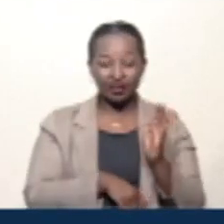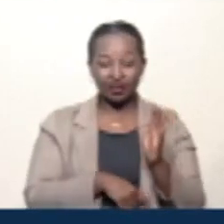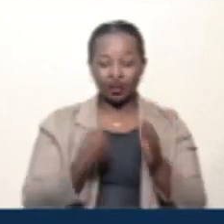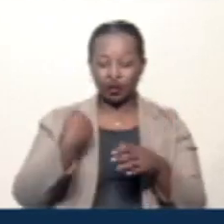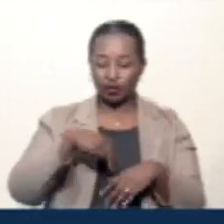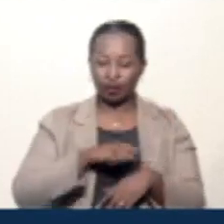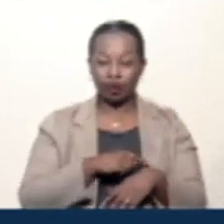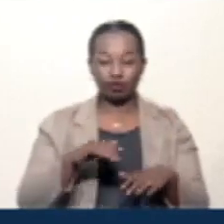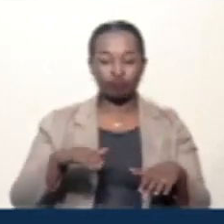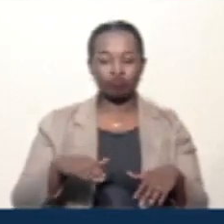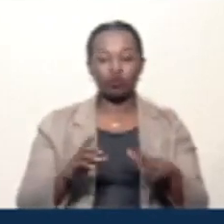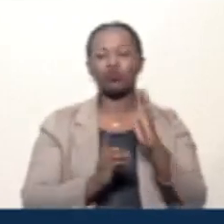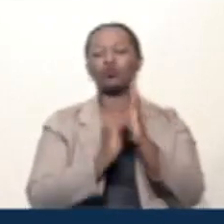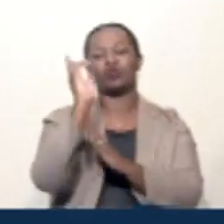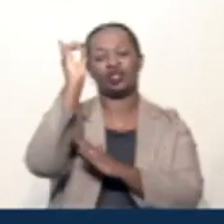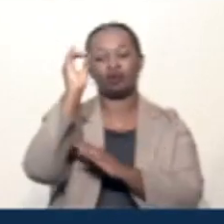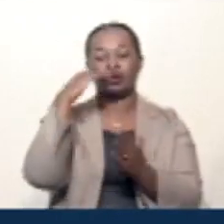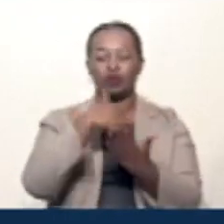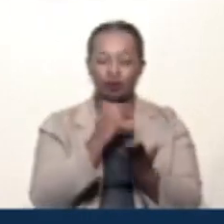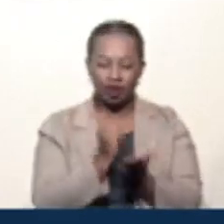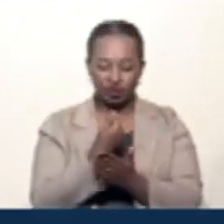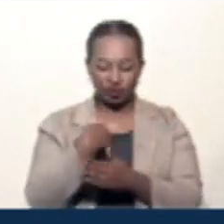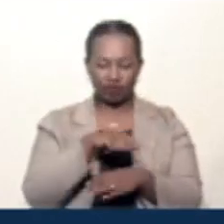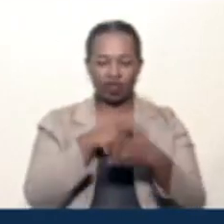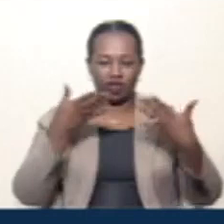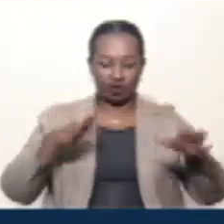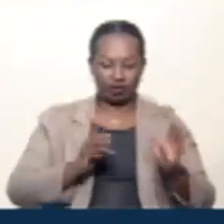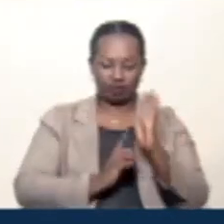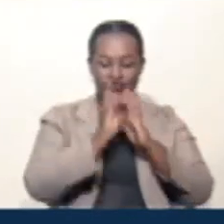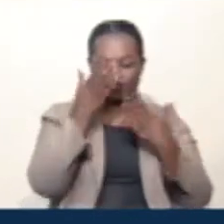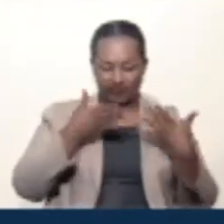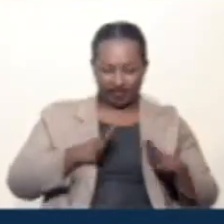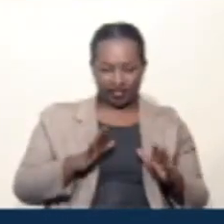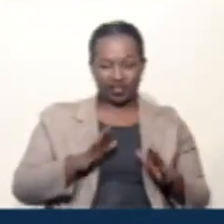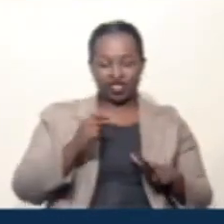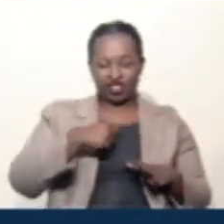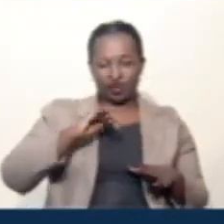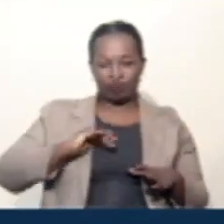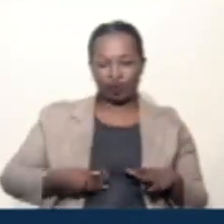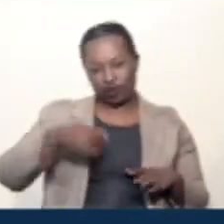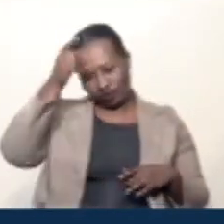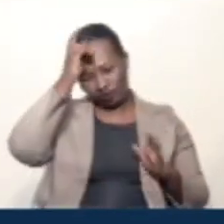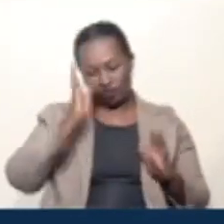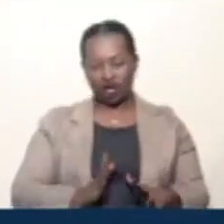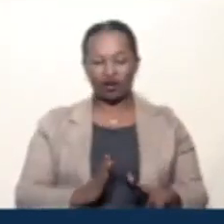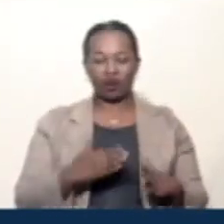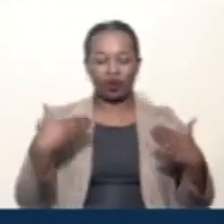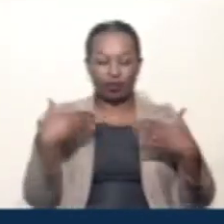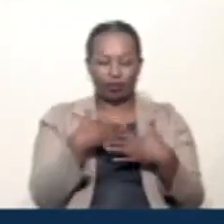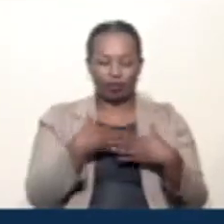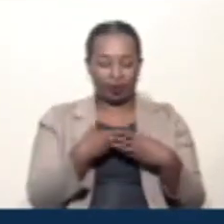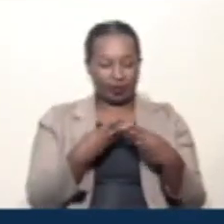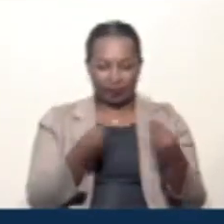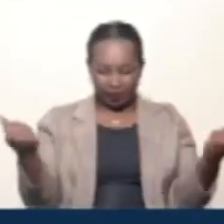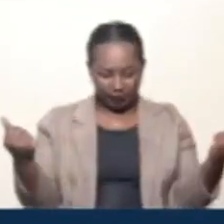turagenda tuzamuka kuko twamaze kwiteza imbere. Ndi umwe mu bagore bo mu cyaro watinyutse gukora imyuga